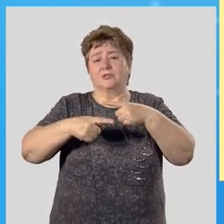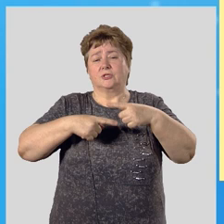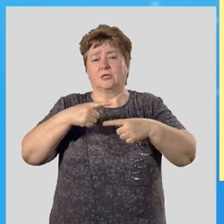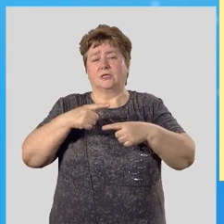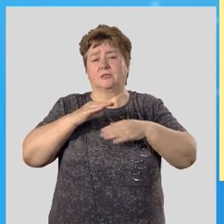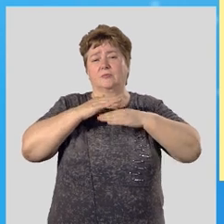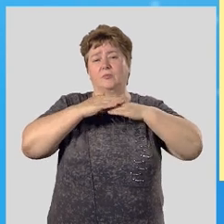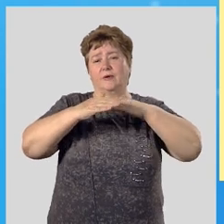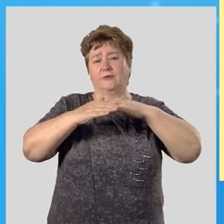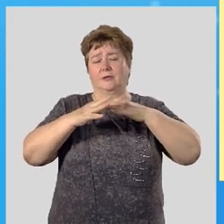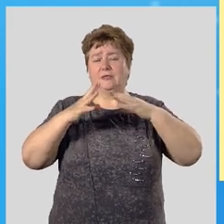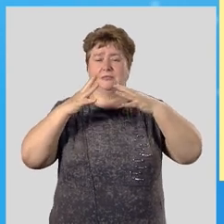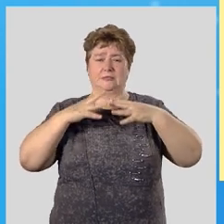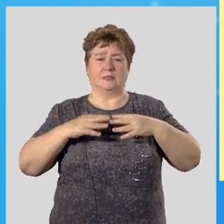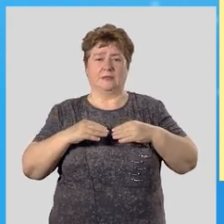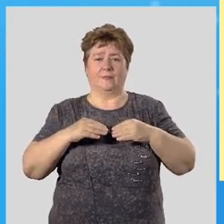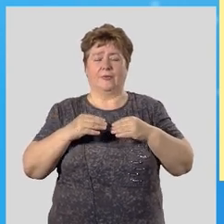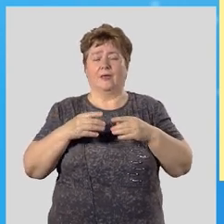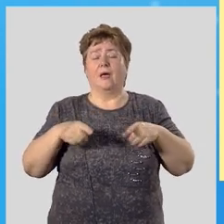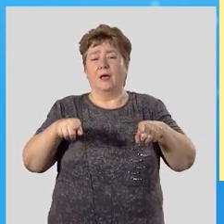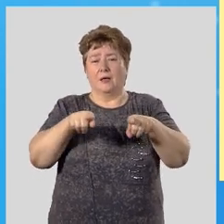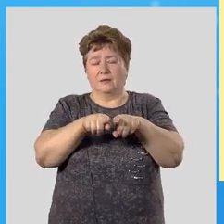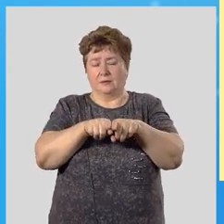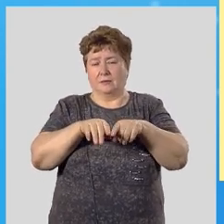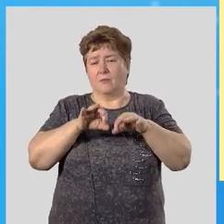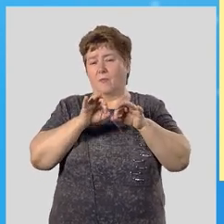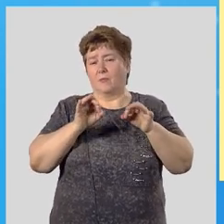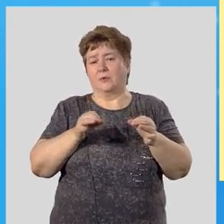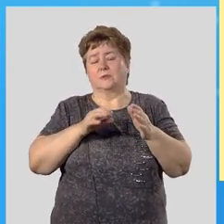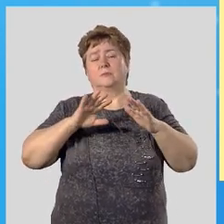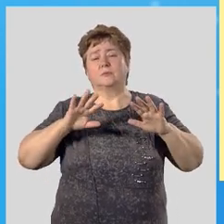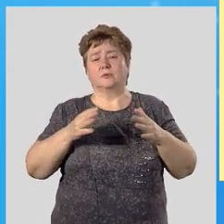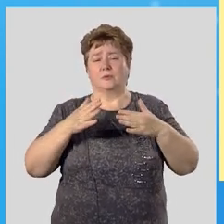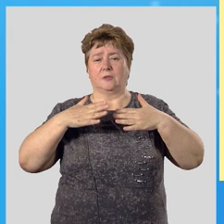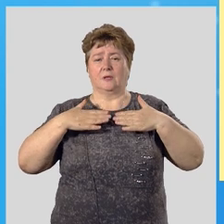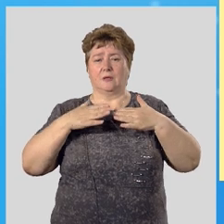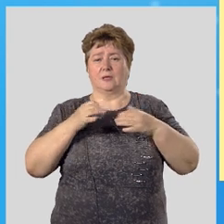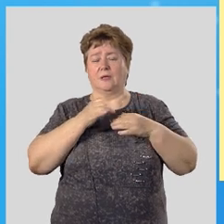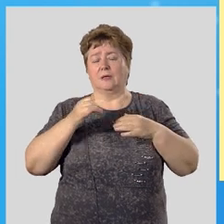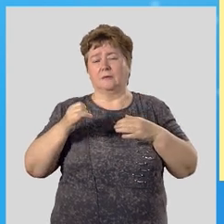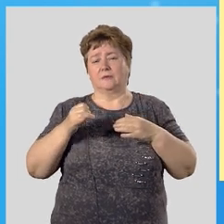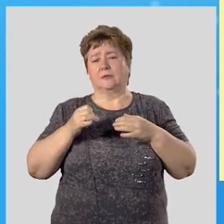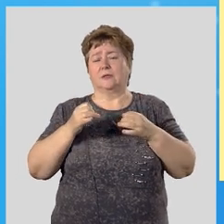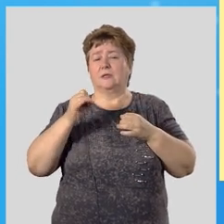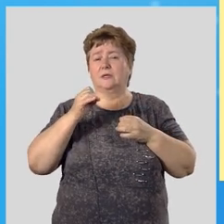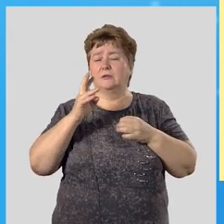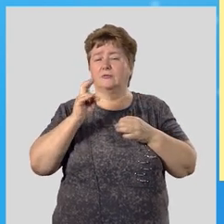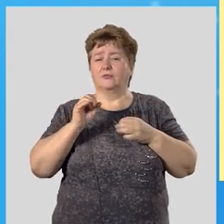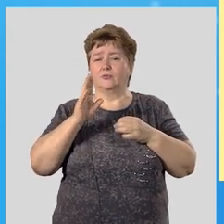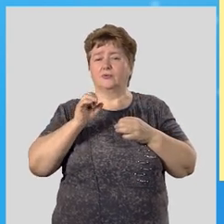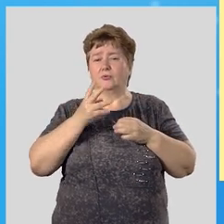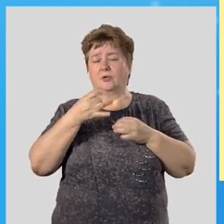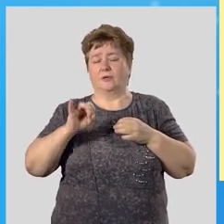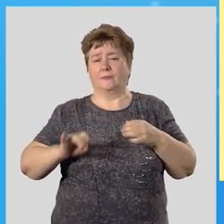через поверхность тела. Таким же образом происходит дыхание и у инфузорий.